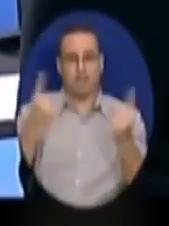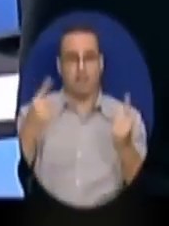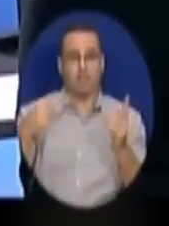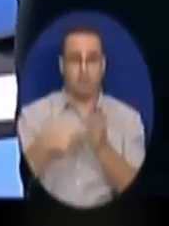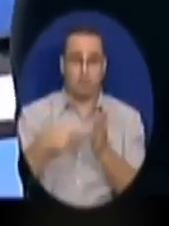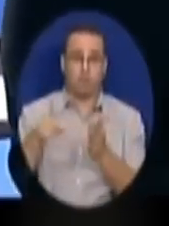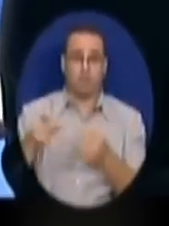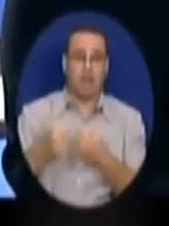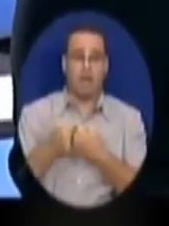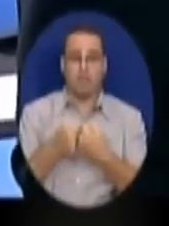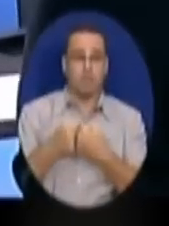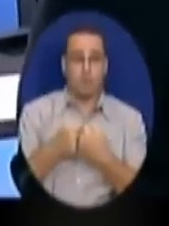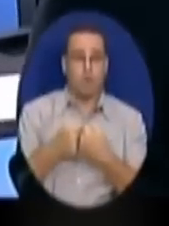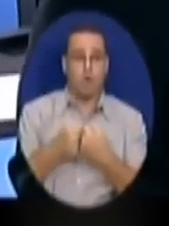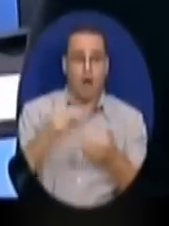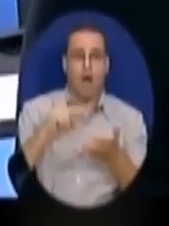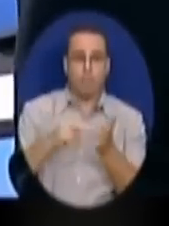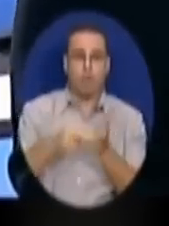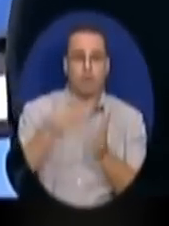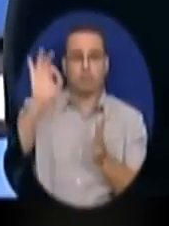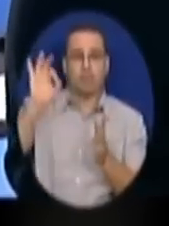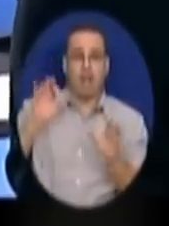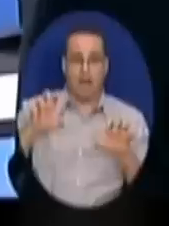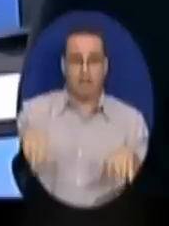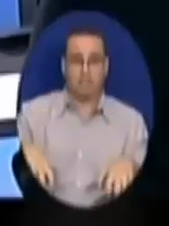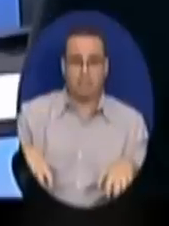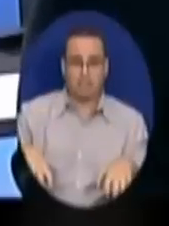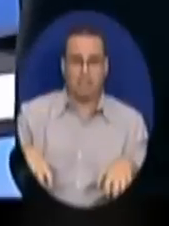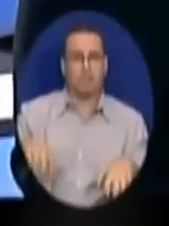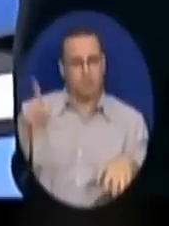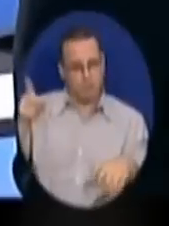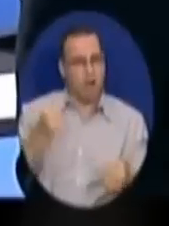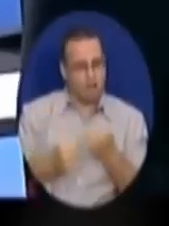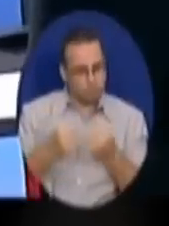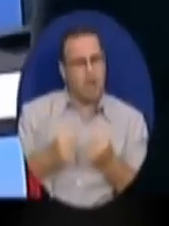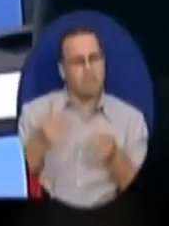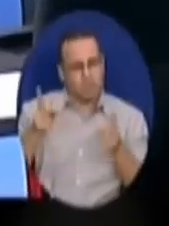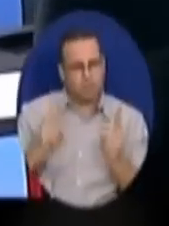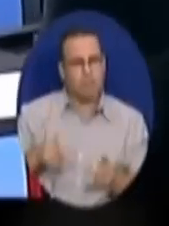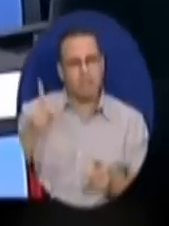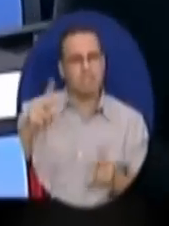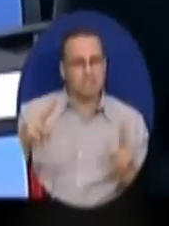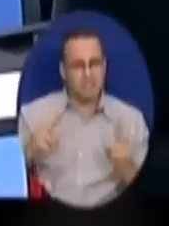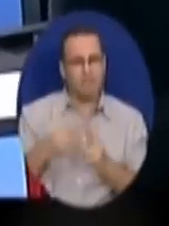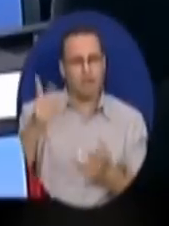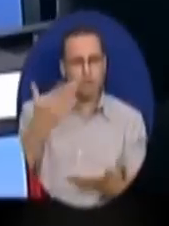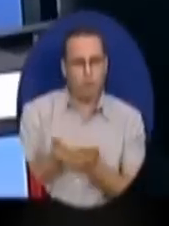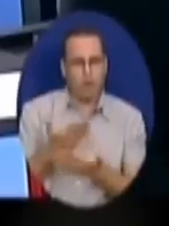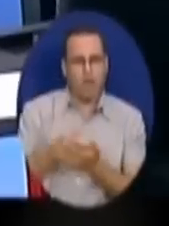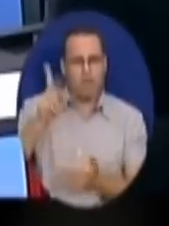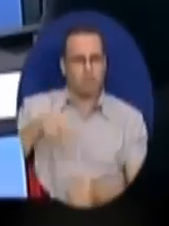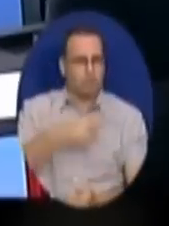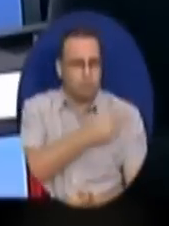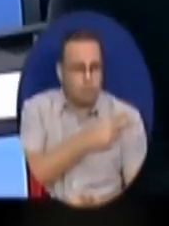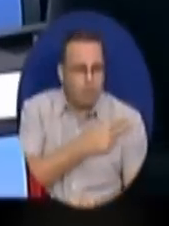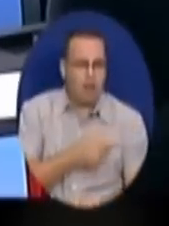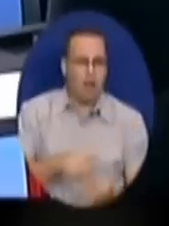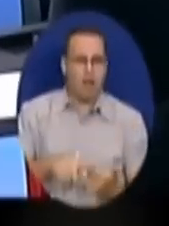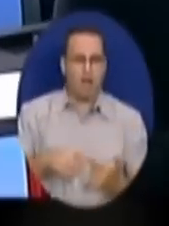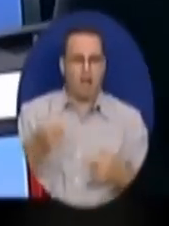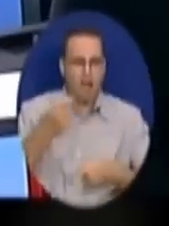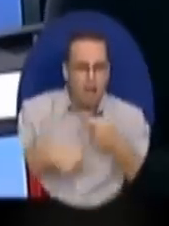הפוליטי של הנשיא עכשיו הוא קשה בצורה בלתי רגילה אבל הוא אפשרי וצרפת הוכיחה יש לה את היכולות המשטרתיות הכלכליות